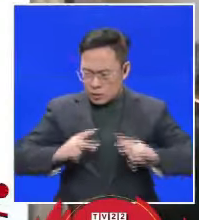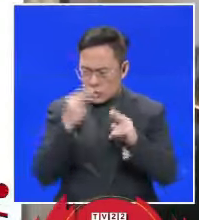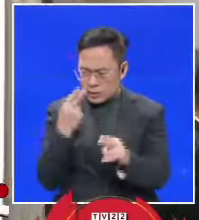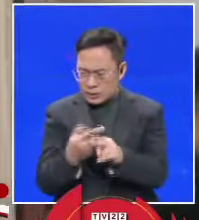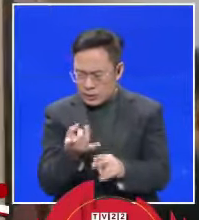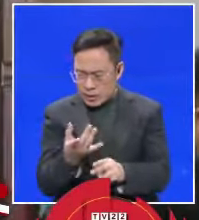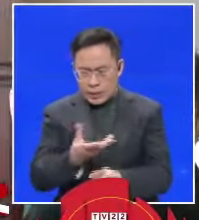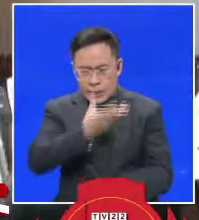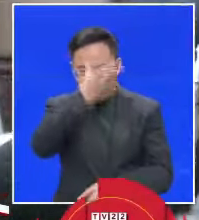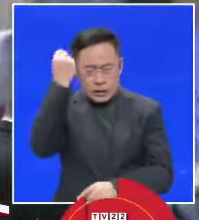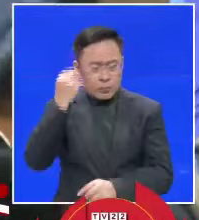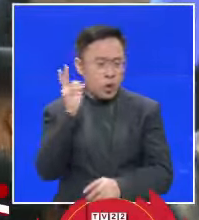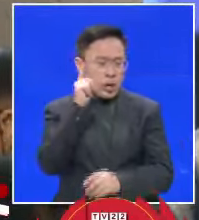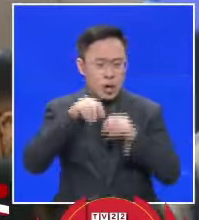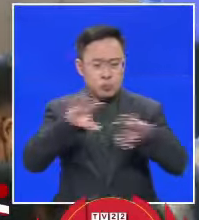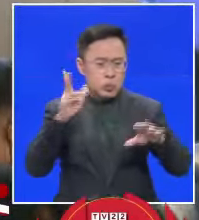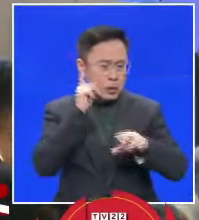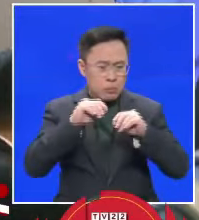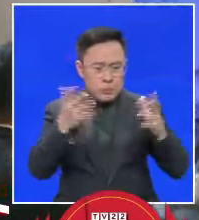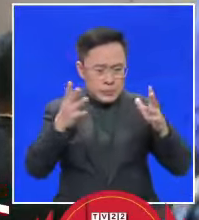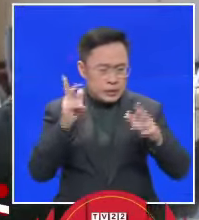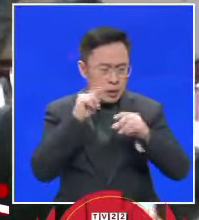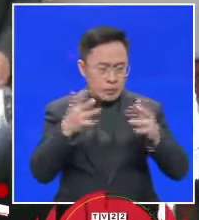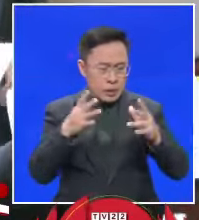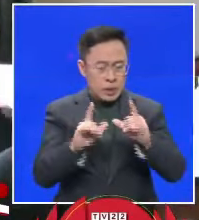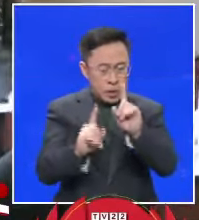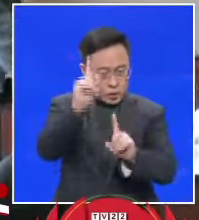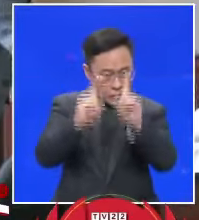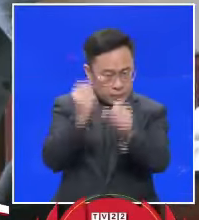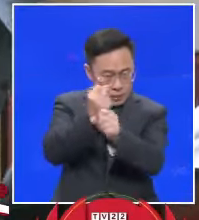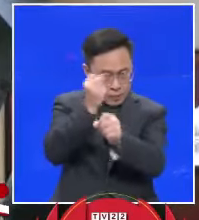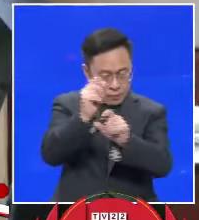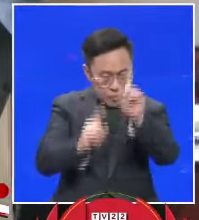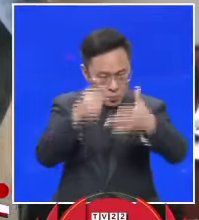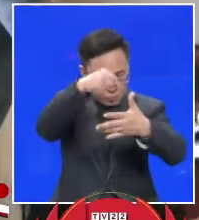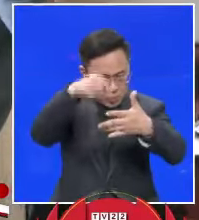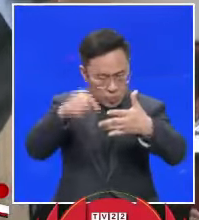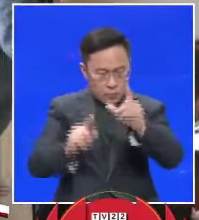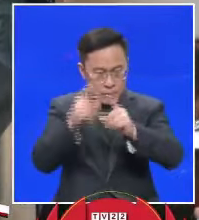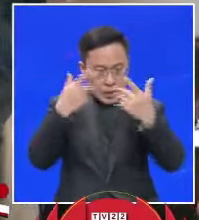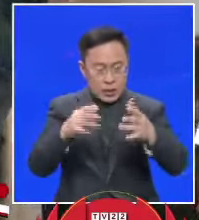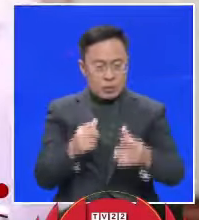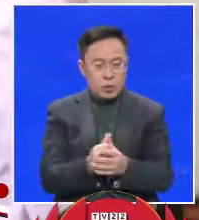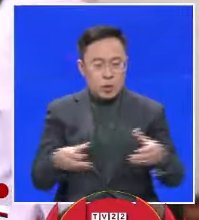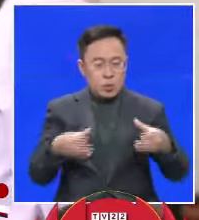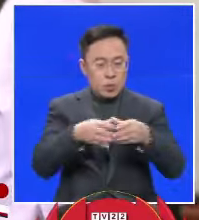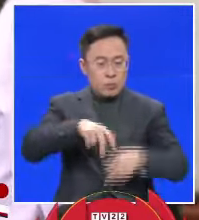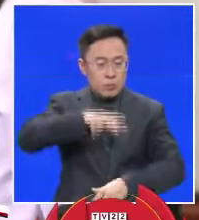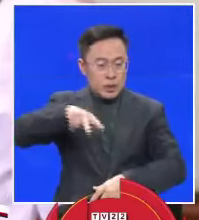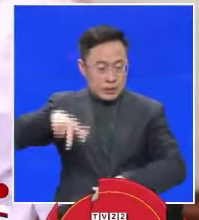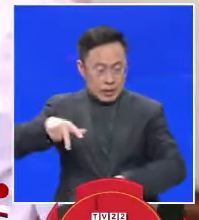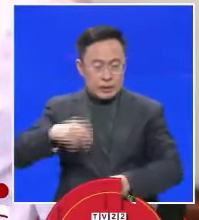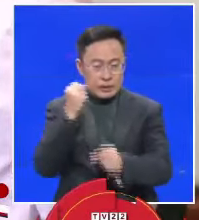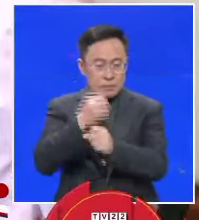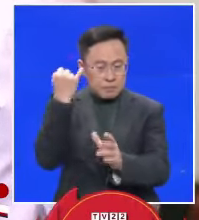ใครนั่ง เออก็จริงนะคุณหนองเนาะเพราะเขาบอกมีการประเมินกันแล้วนะว่ารัฐมนตรีเพื่อไทยเนี่ยอยู่ในเกณฑ์สอบตกกันหลายคน